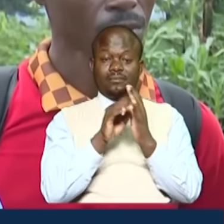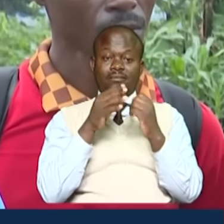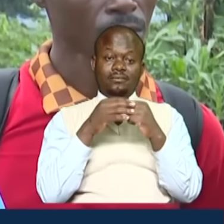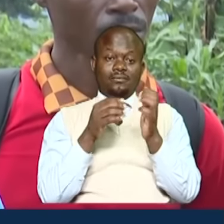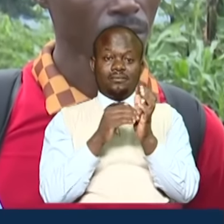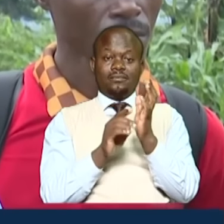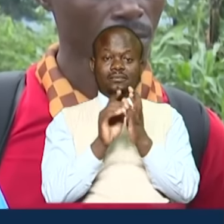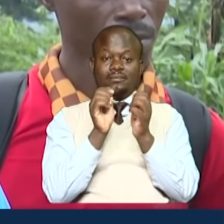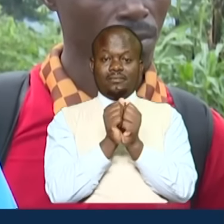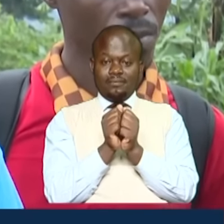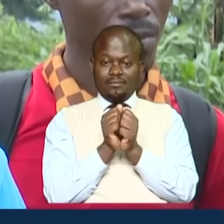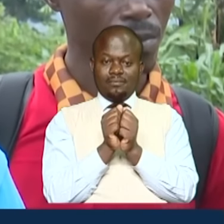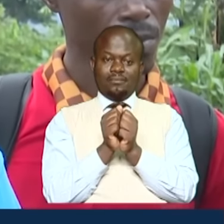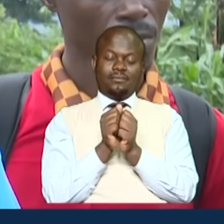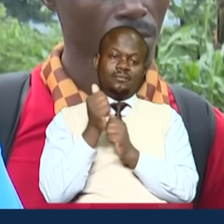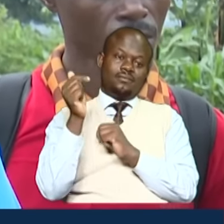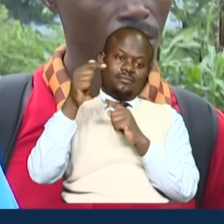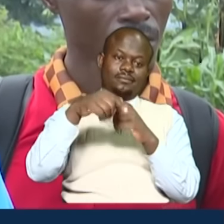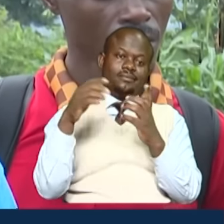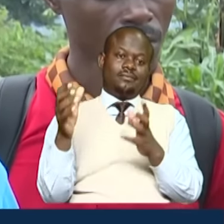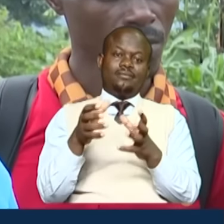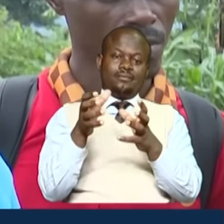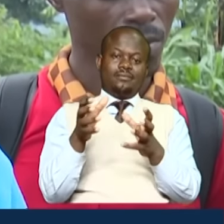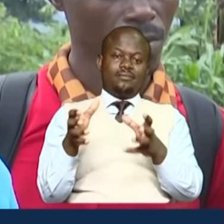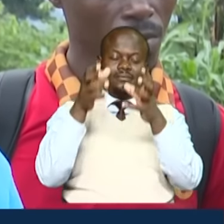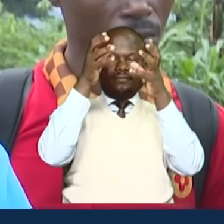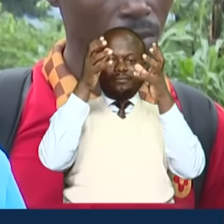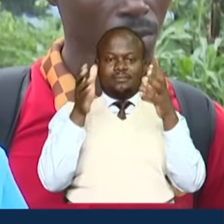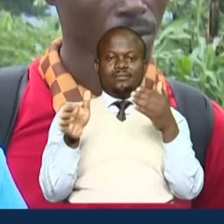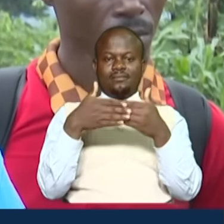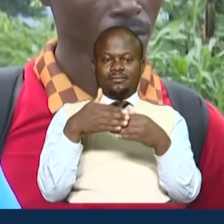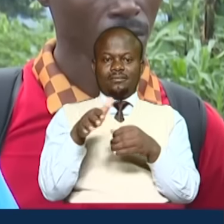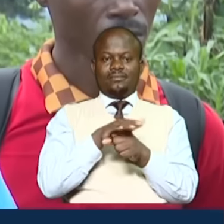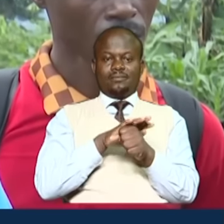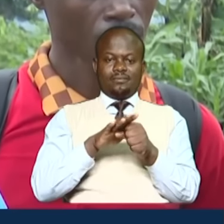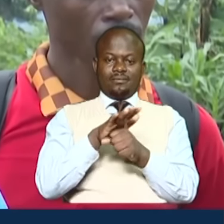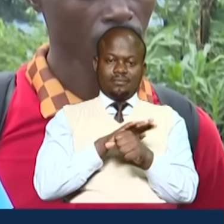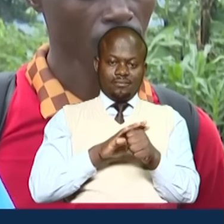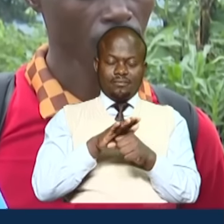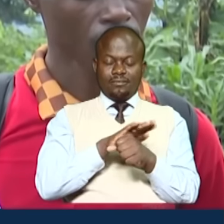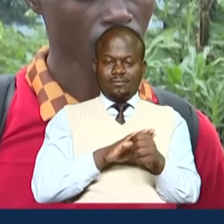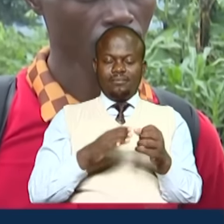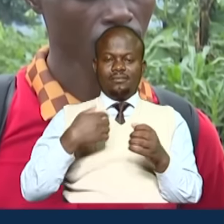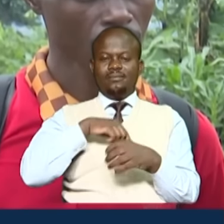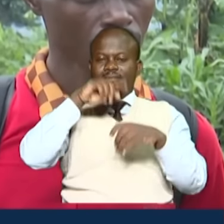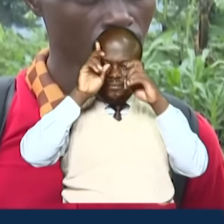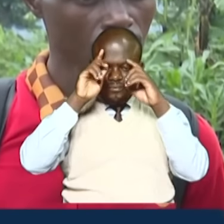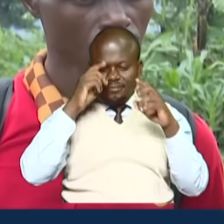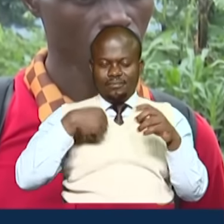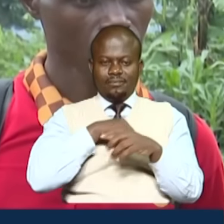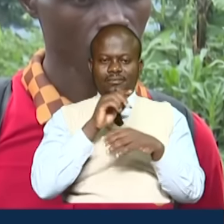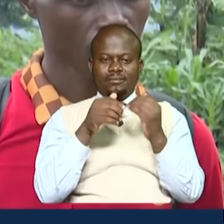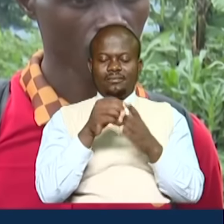n'icumi baje kuyapakira ndetse no gufunga ibyo byobo. Ubu ngubu rero tukibaza twebwe abaturage